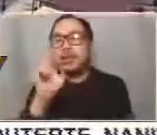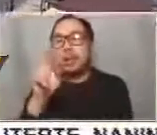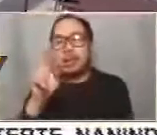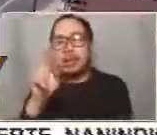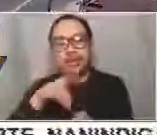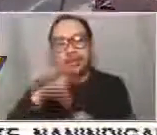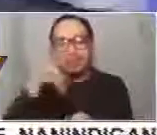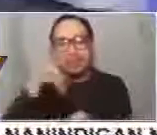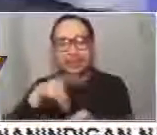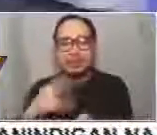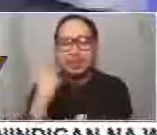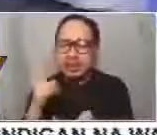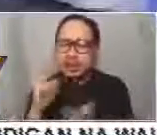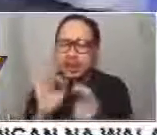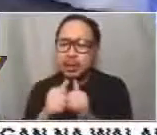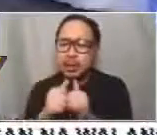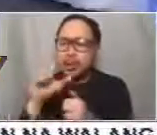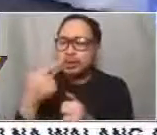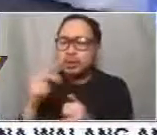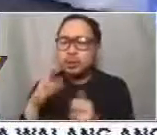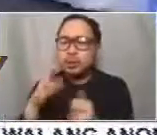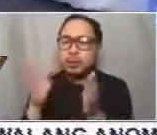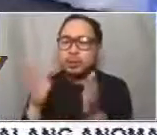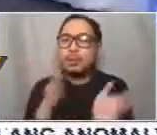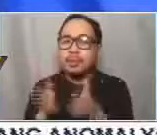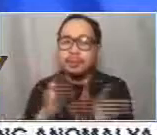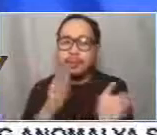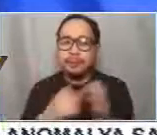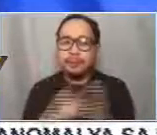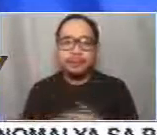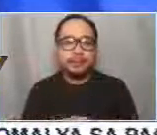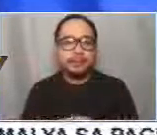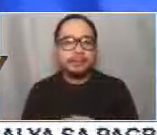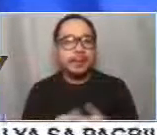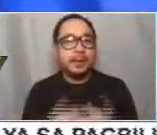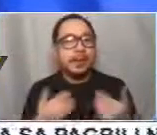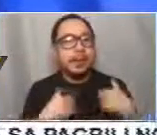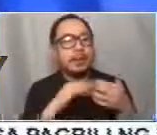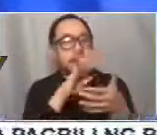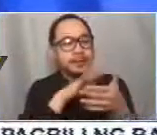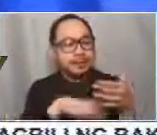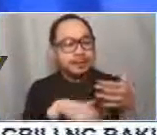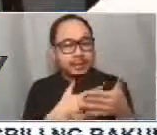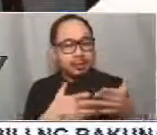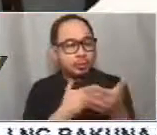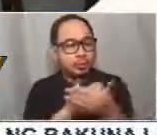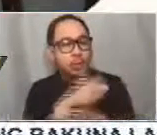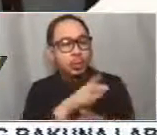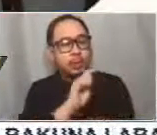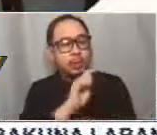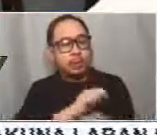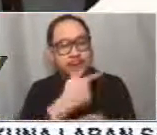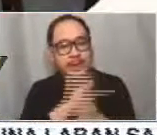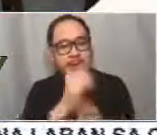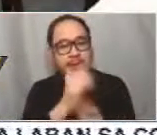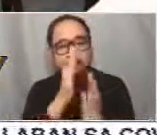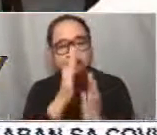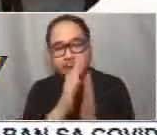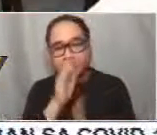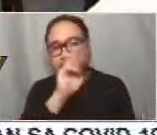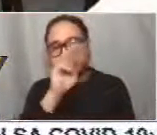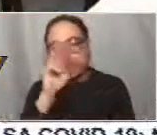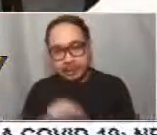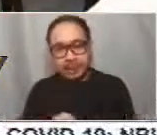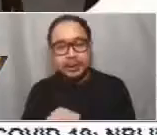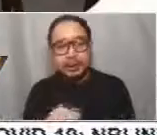community quarantine. Pero anumang maging pasya ng IATF at ni Pangulong Rodrigo Duterte hinggil sa bagong patakaran na